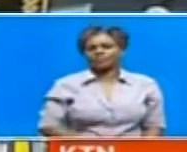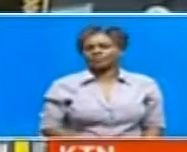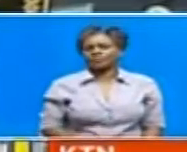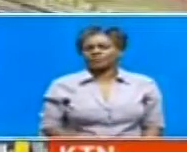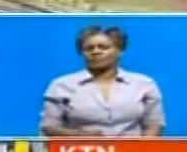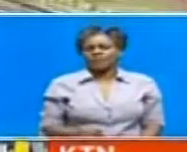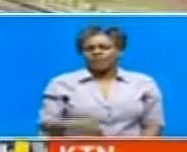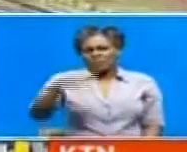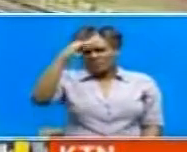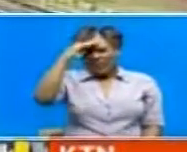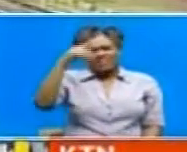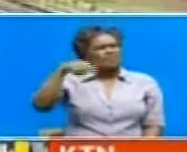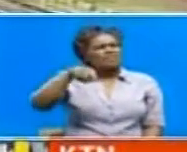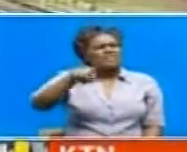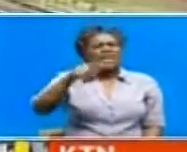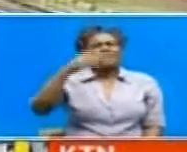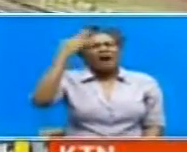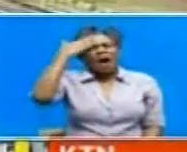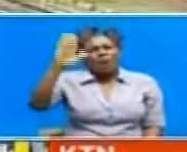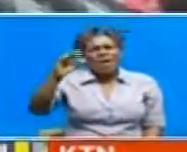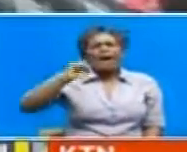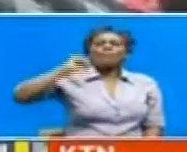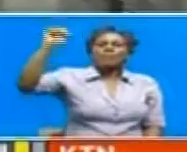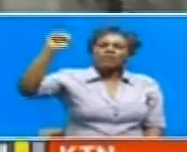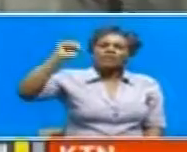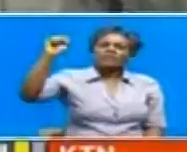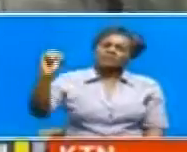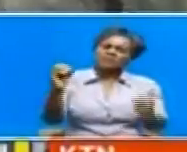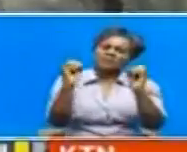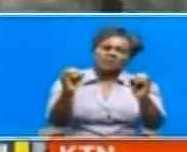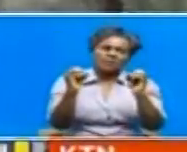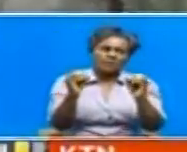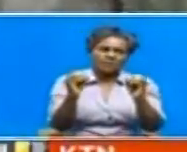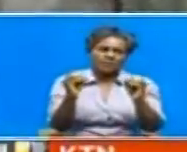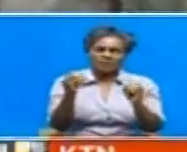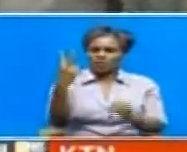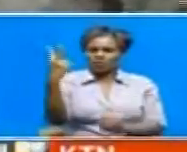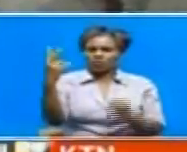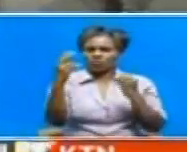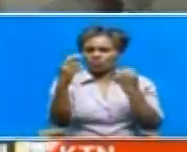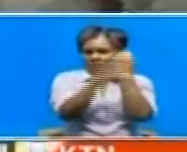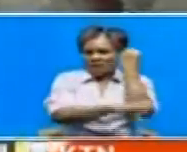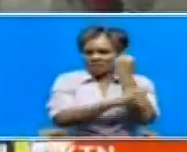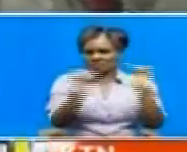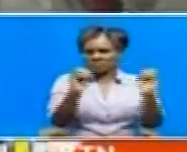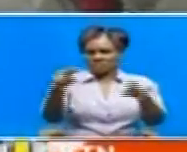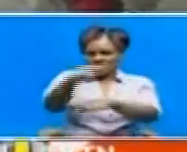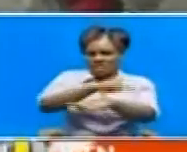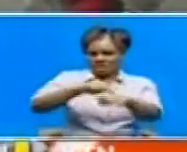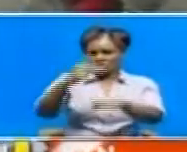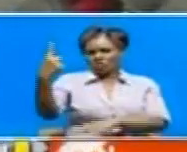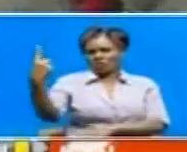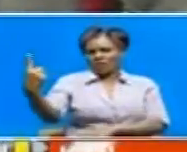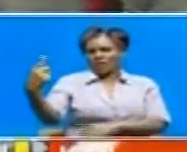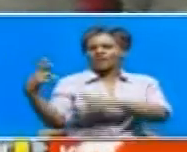Watu wa night club ni watu ambao hawana habari na siasa. There are no two countries. We are one nation. And it is